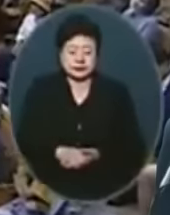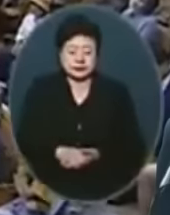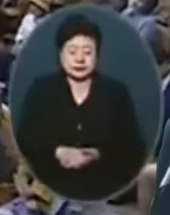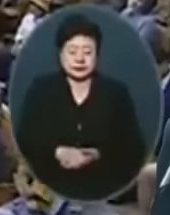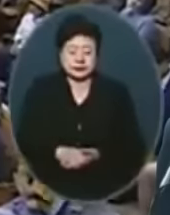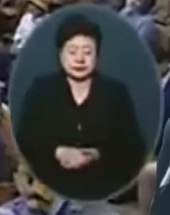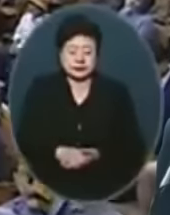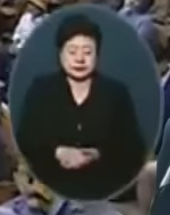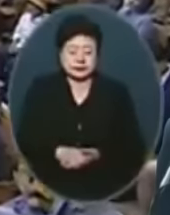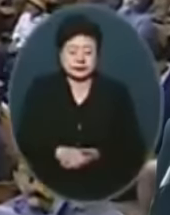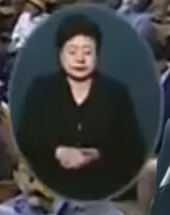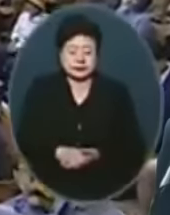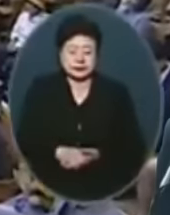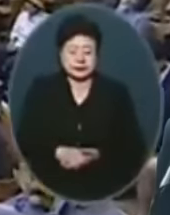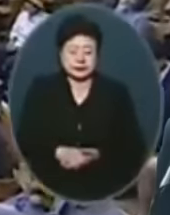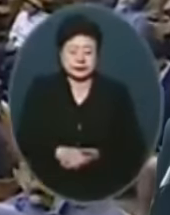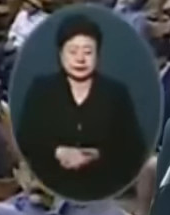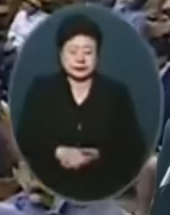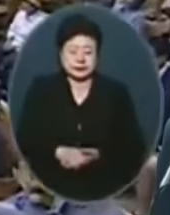영원한